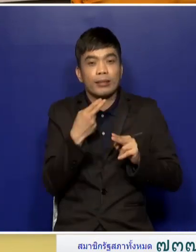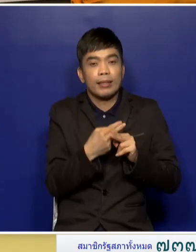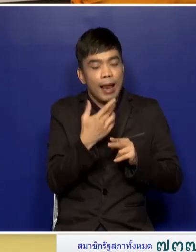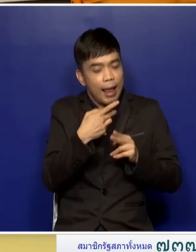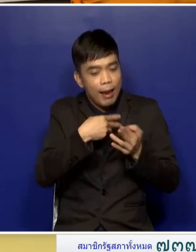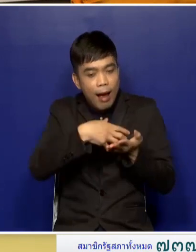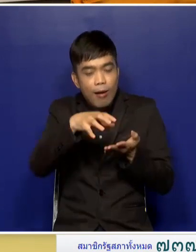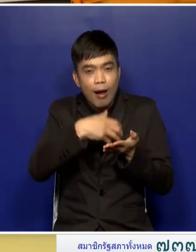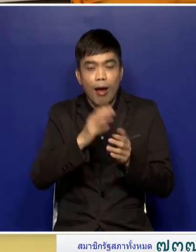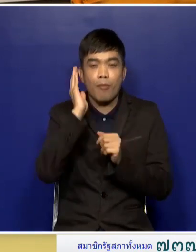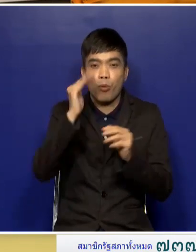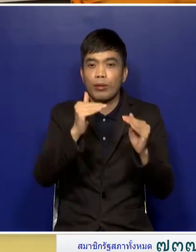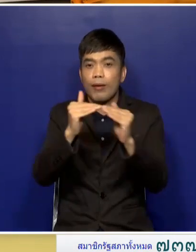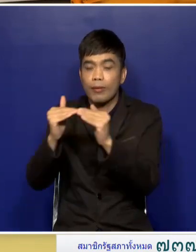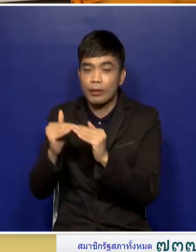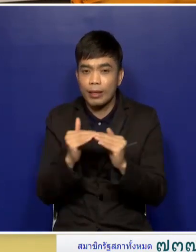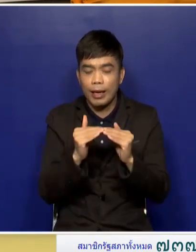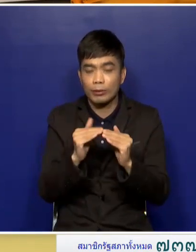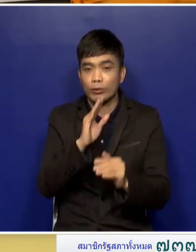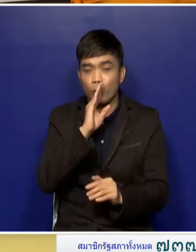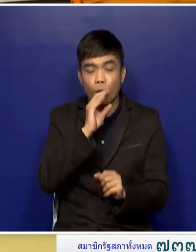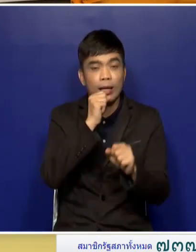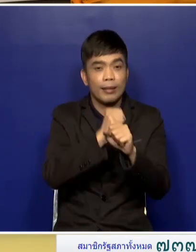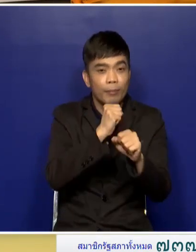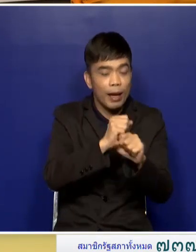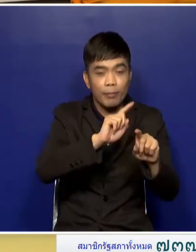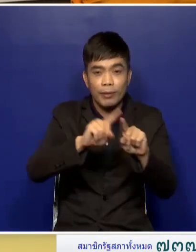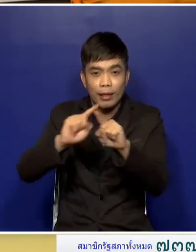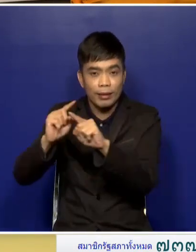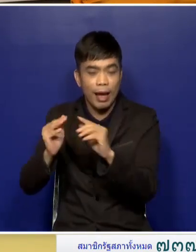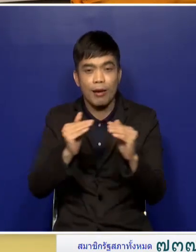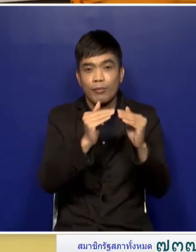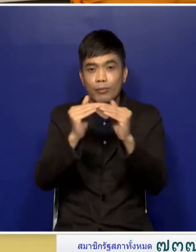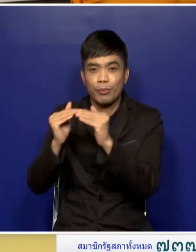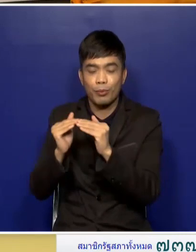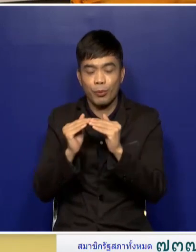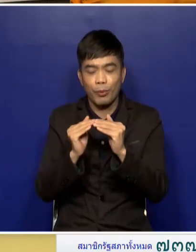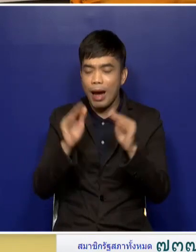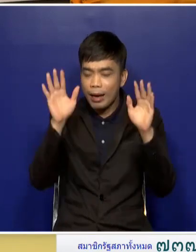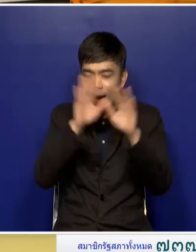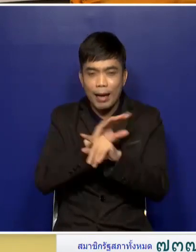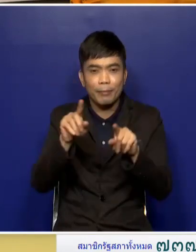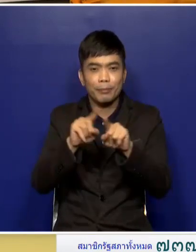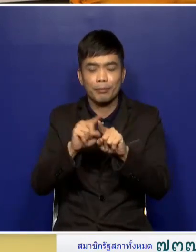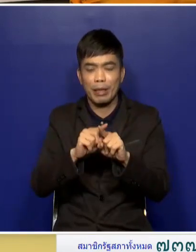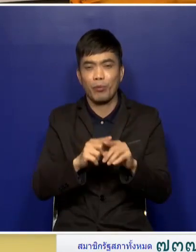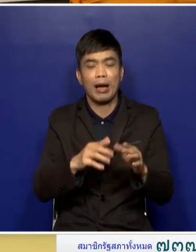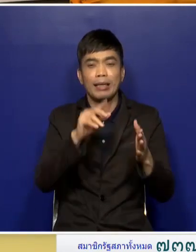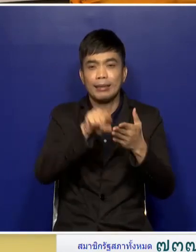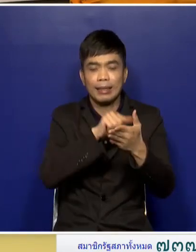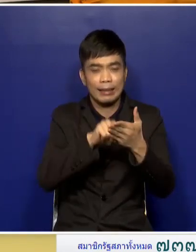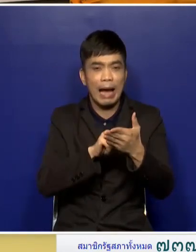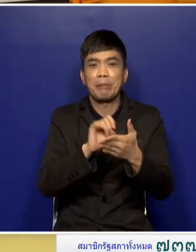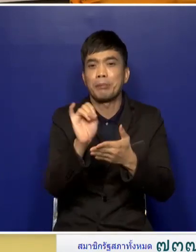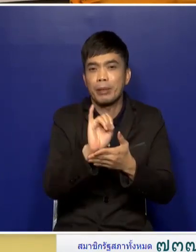ยมกันคืทำได้ทกอย่างเหมือนกันมัจะทำให้การเลอกตงรอบนี้ยิงไม่เข้าใล้ลกษณะของการเลืตงที่ดีก็คื